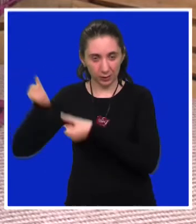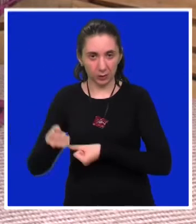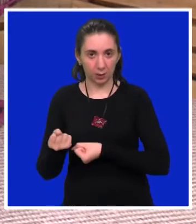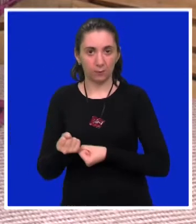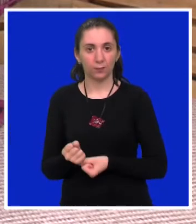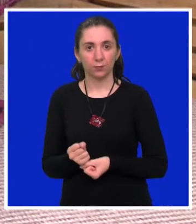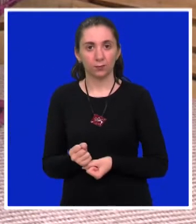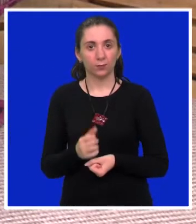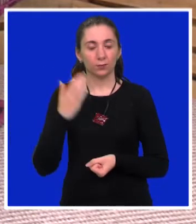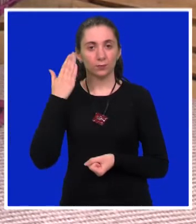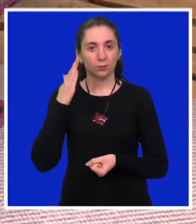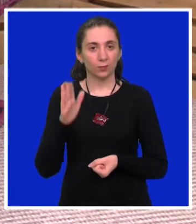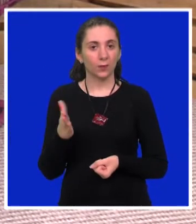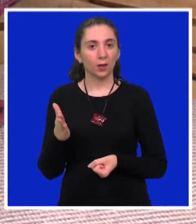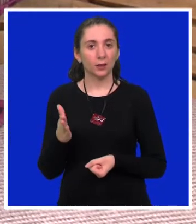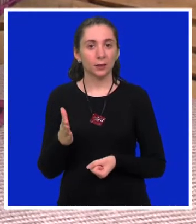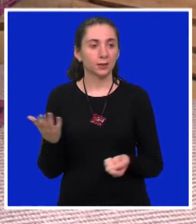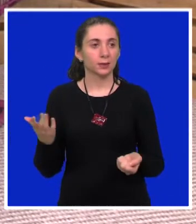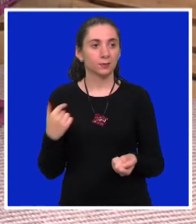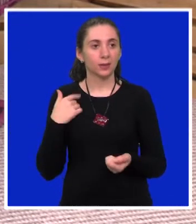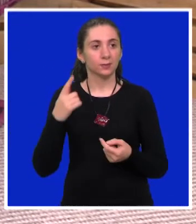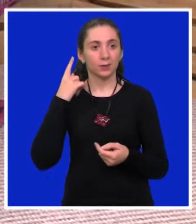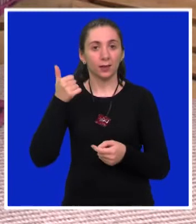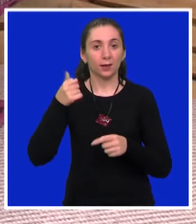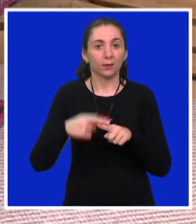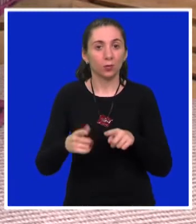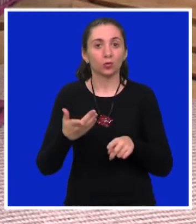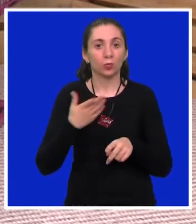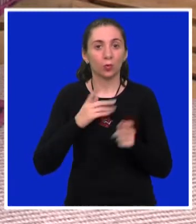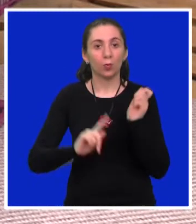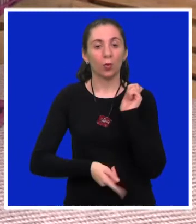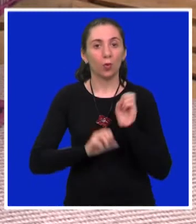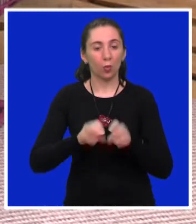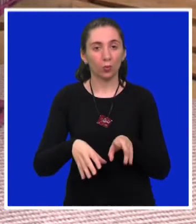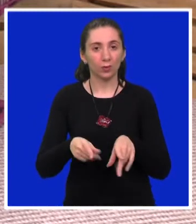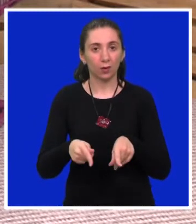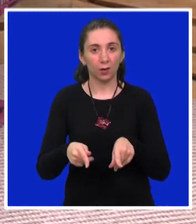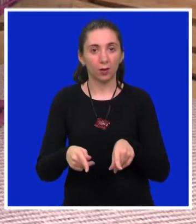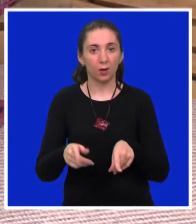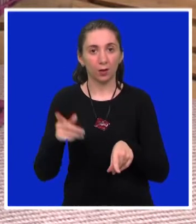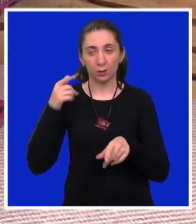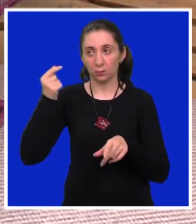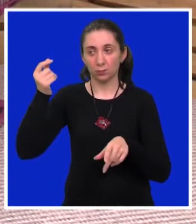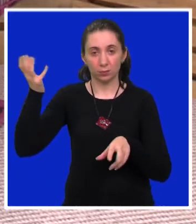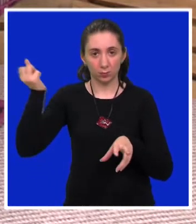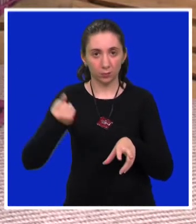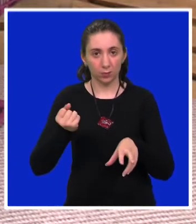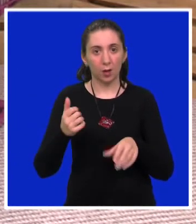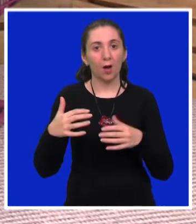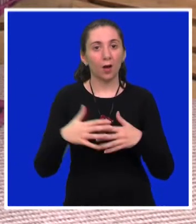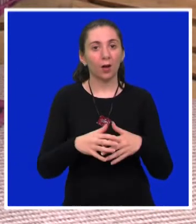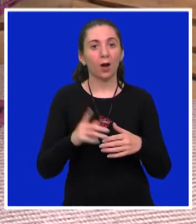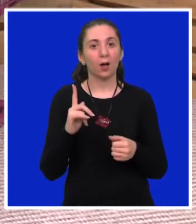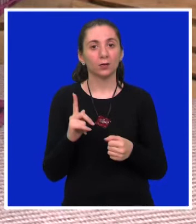sufinanciranja. Ne znam, već se sad zna da ćemo dobiti jedan dio kontejnera iz toga